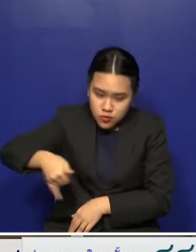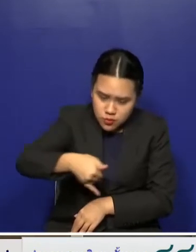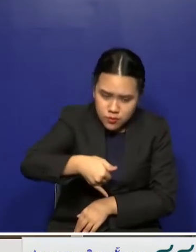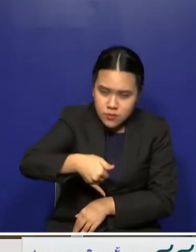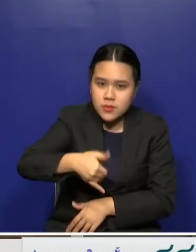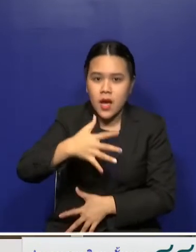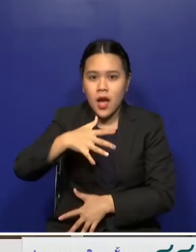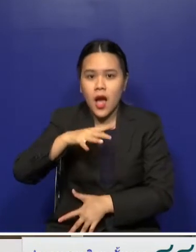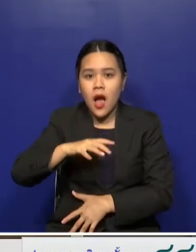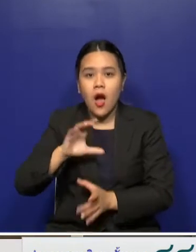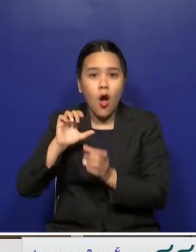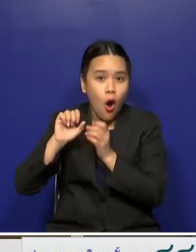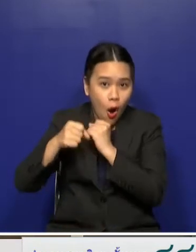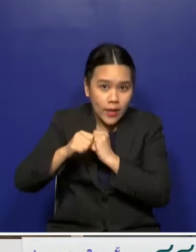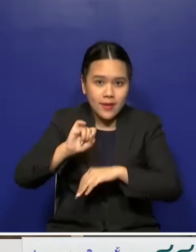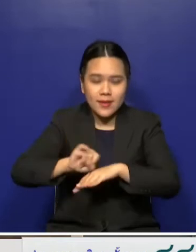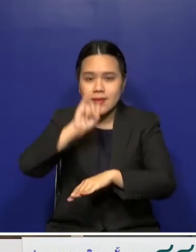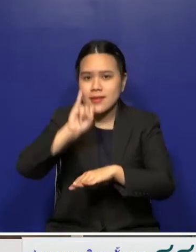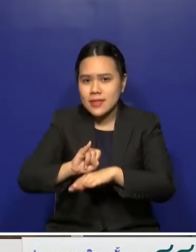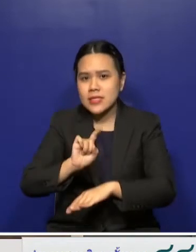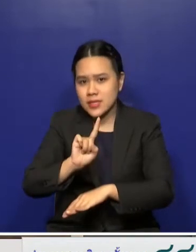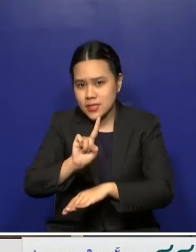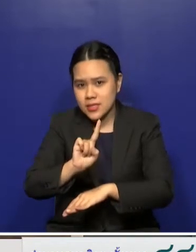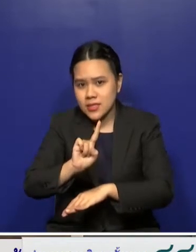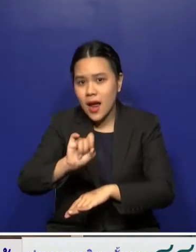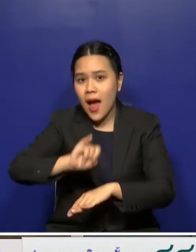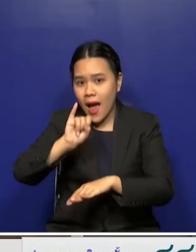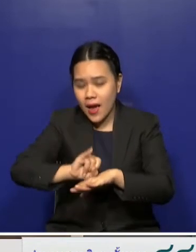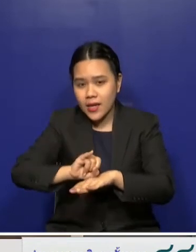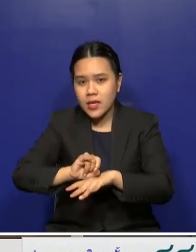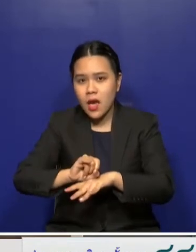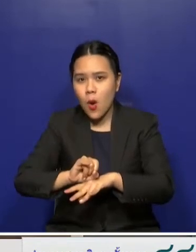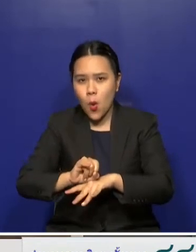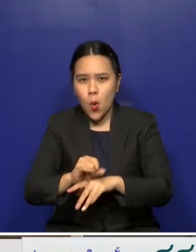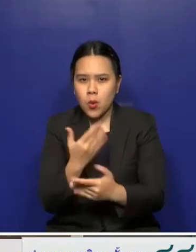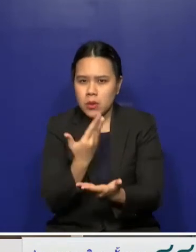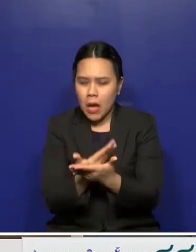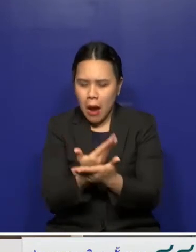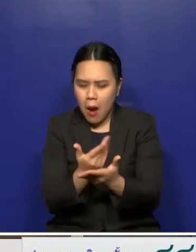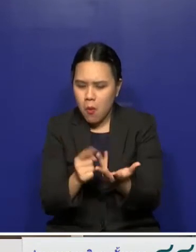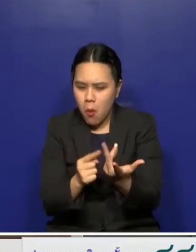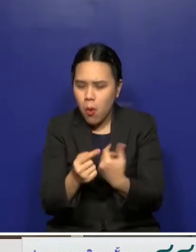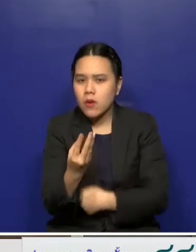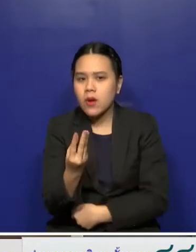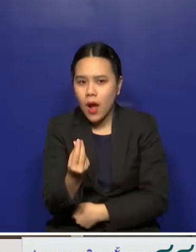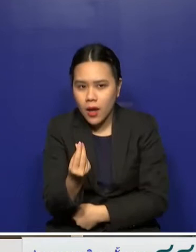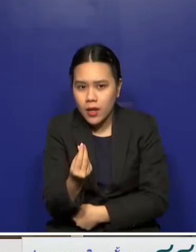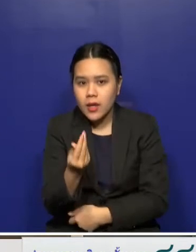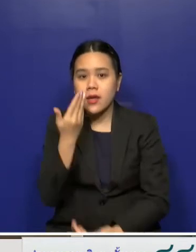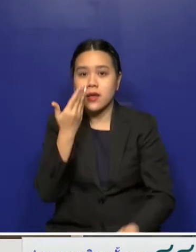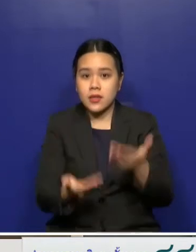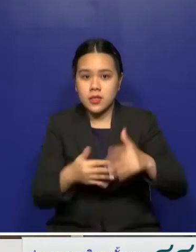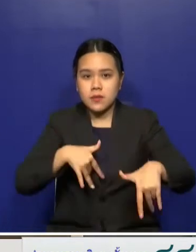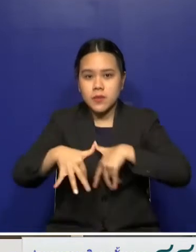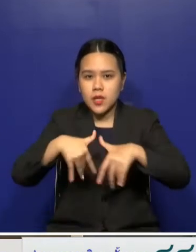กินอ้อยไปไร่หนึ่งความเสียหายนับเป็นเท่าไหร่หรือว่าควรจะมีการเยียวยาช่วยเหลือพ่อแม่พี่น้องเ